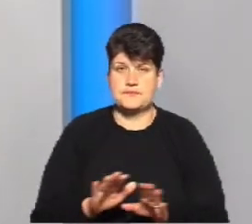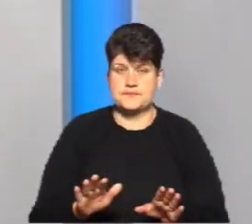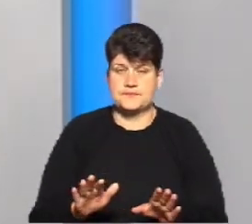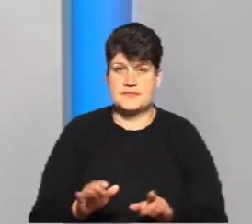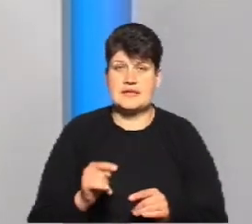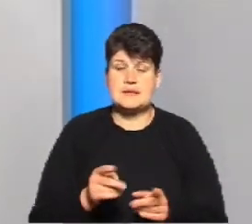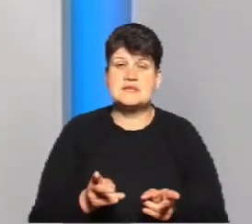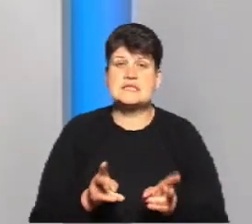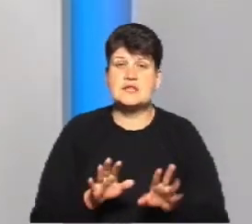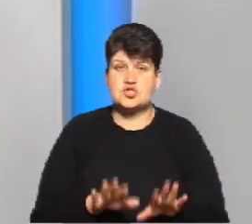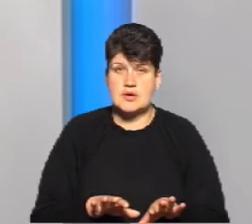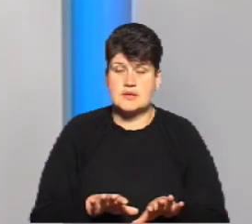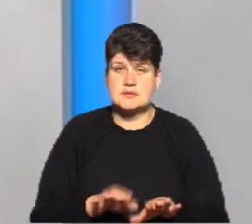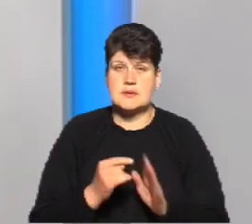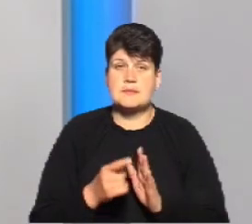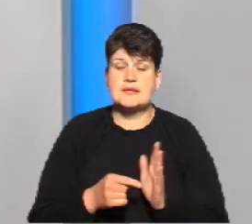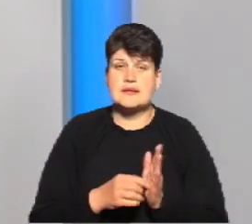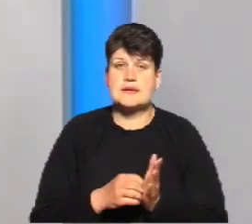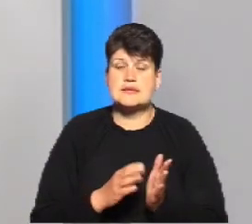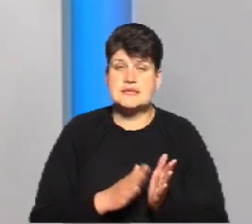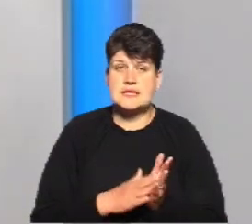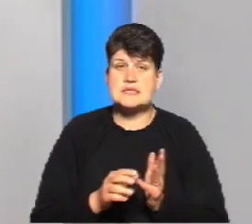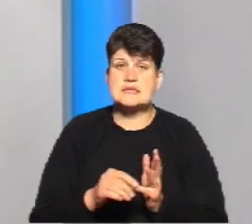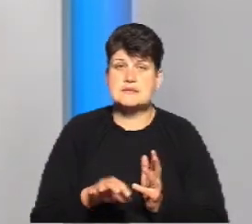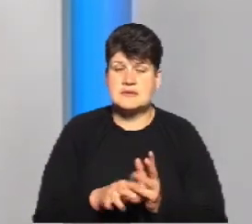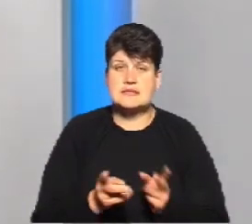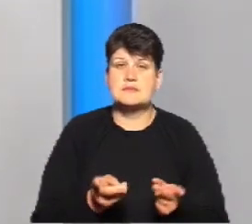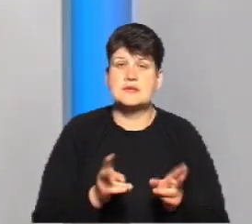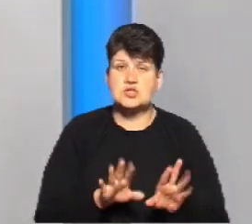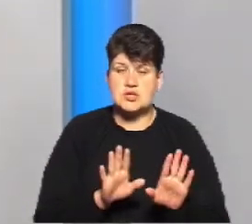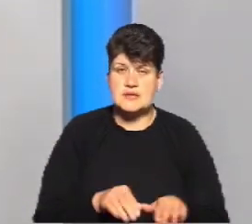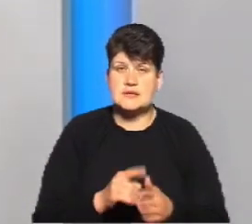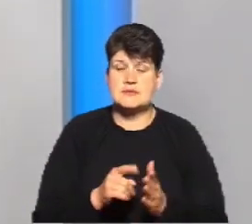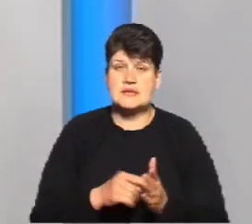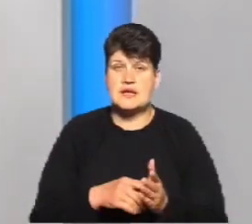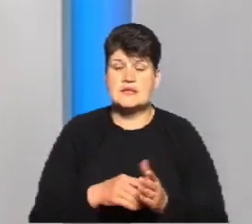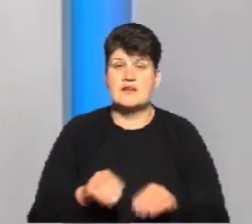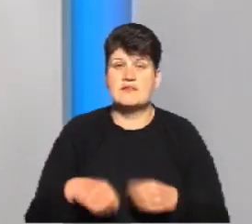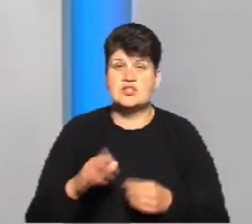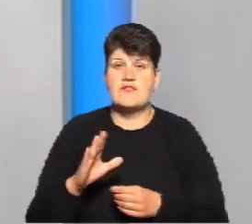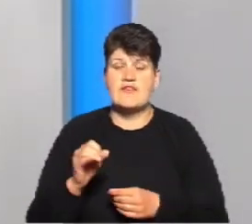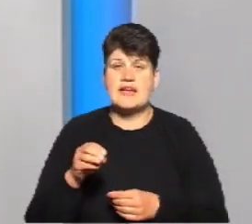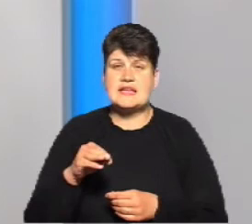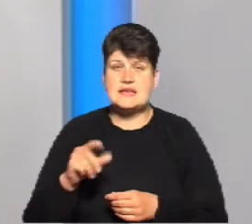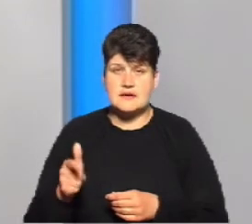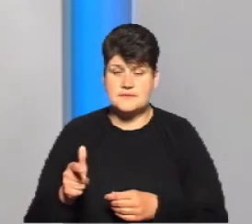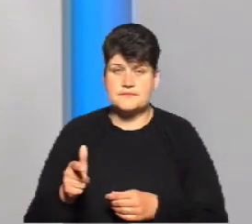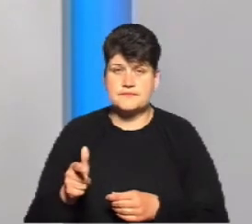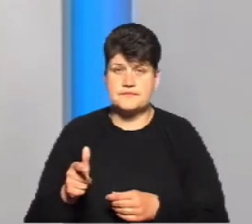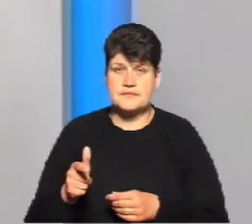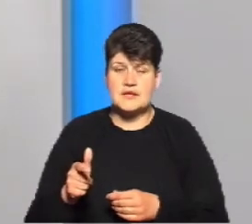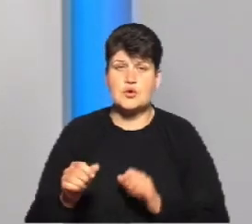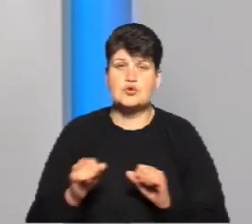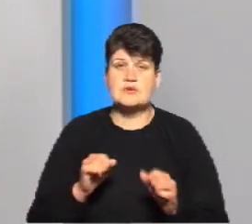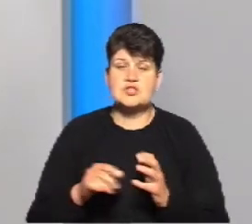залишається питання реєстрації земельних ділянок, за ними залишається питання видачі витягів з державного земельного кадастру. Ну, розпорядження землі в них